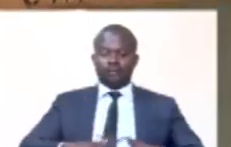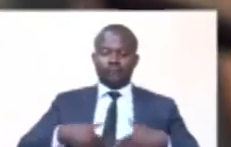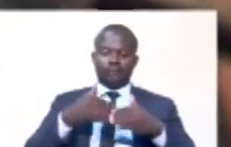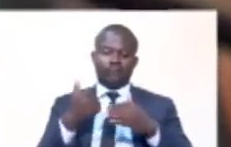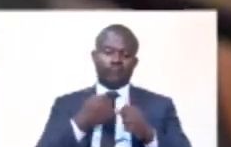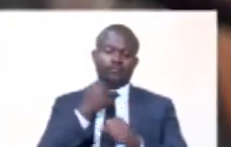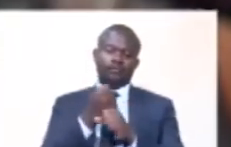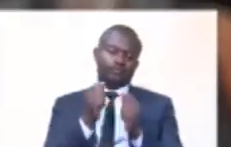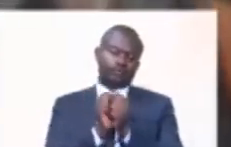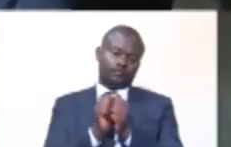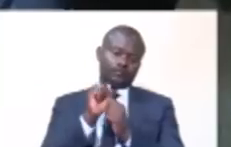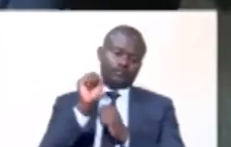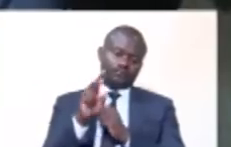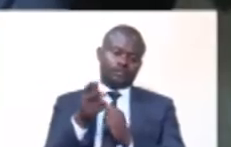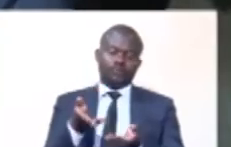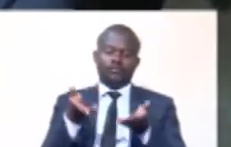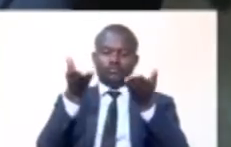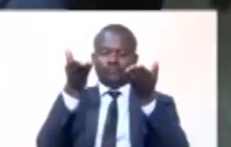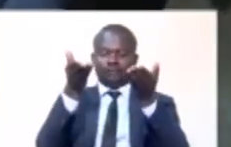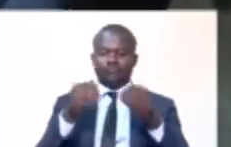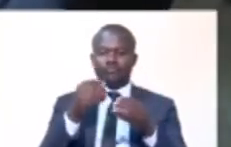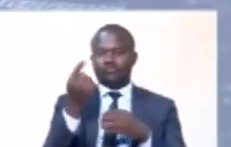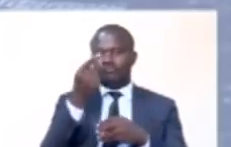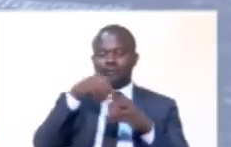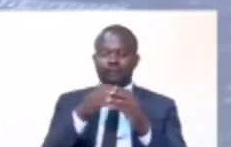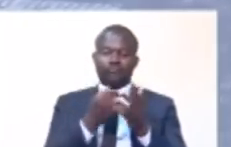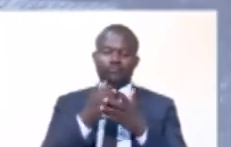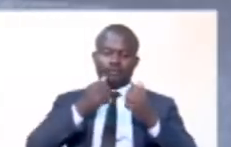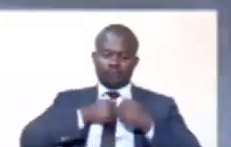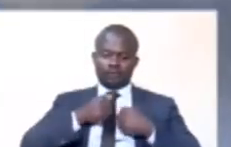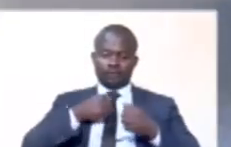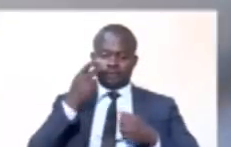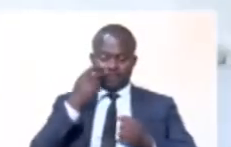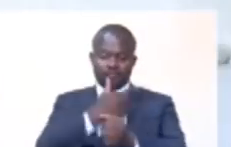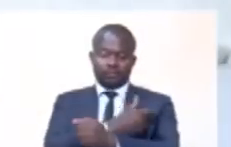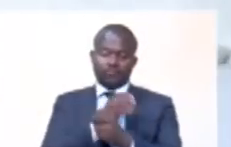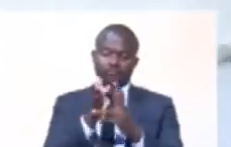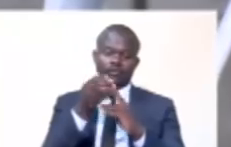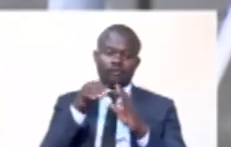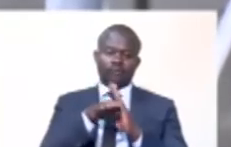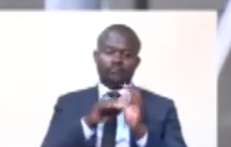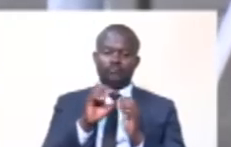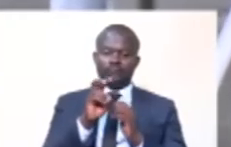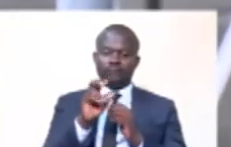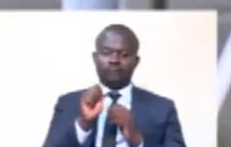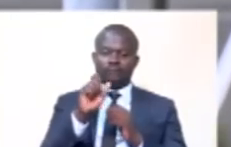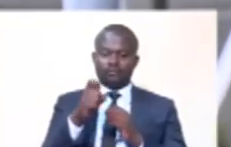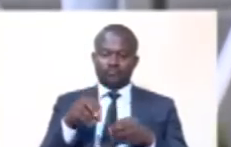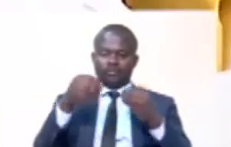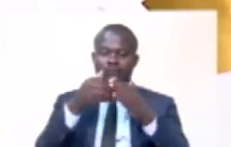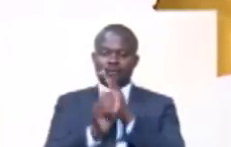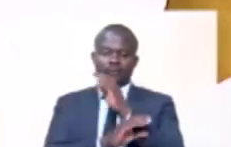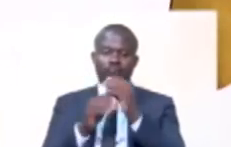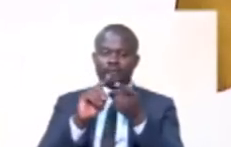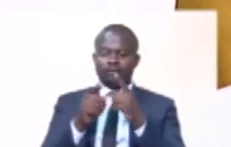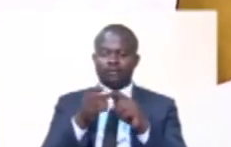bafite kuva ku myaka 12 kuzamura. Kimwe mu byatumye u Rwanda rubona inkingo zabizanyuze muri gahunda ya COVAX, izo rwahawe n'ibihugu